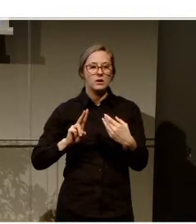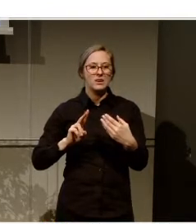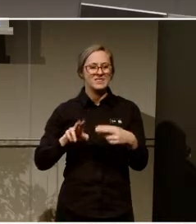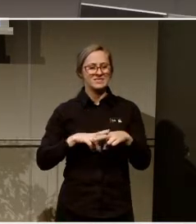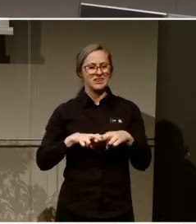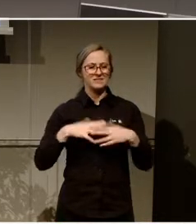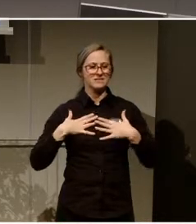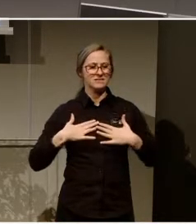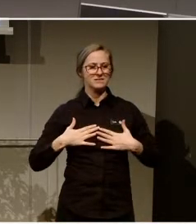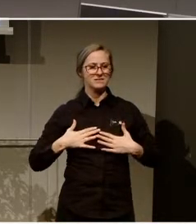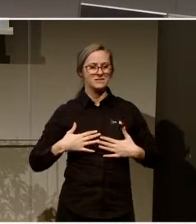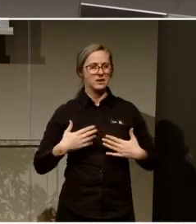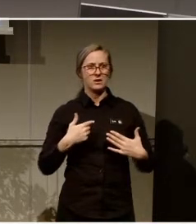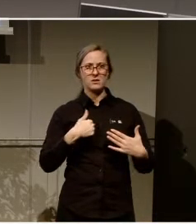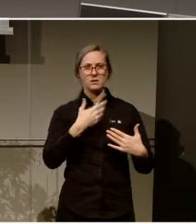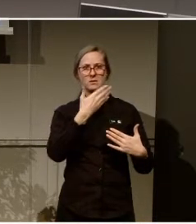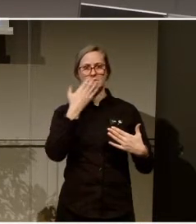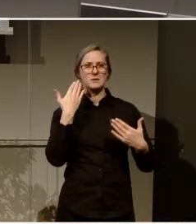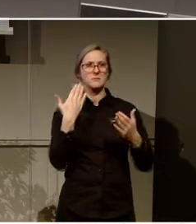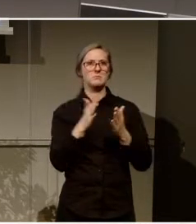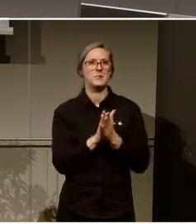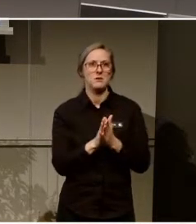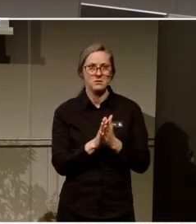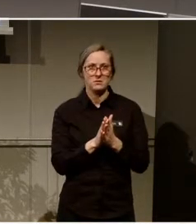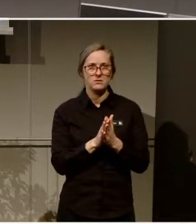upplever man sig inte vara delaktig.